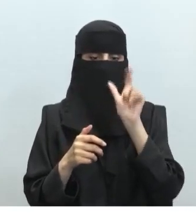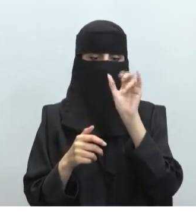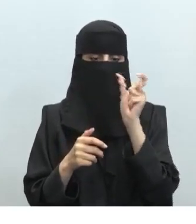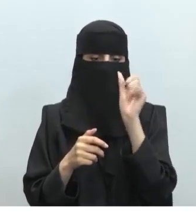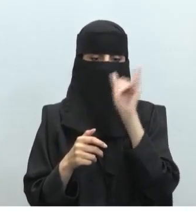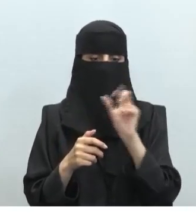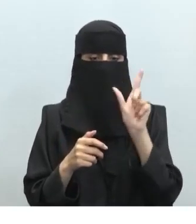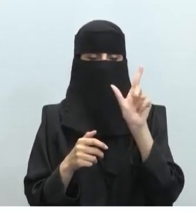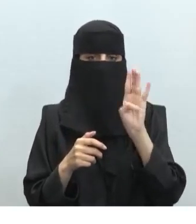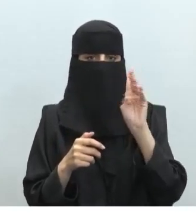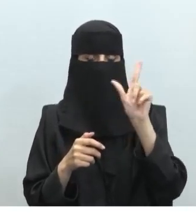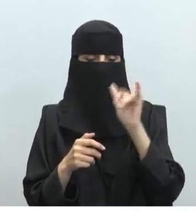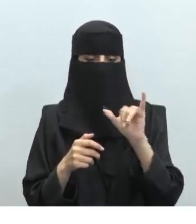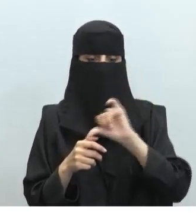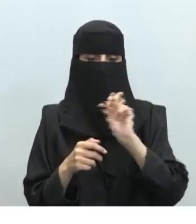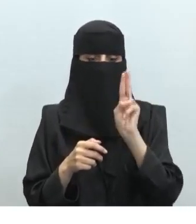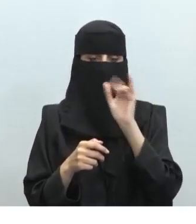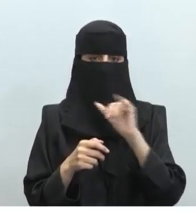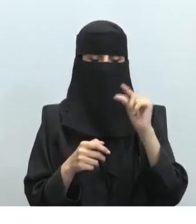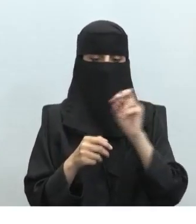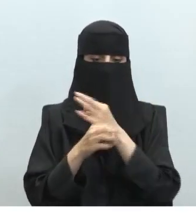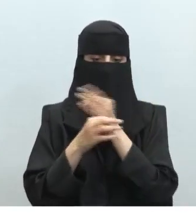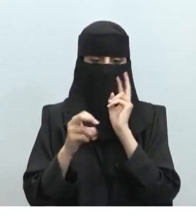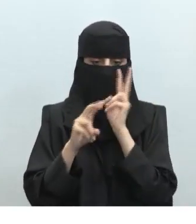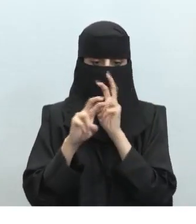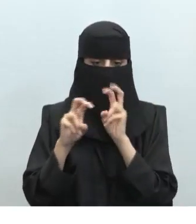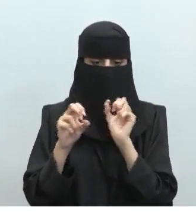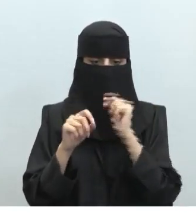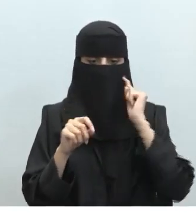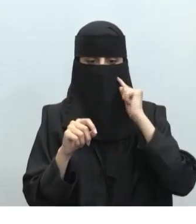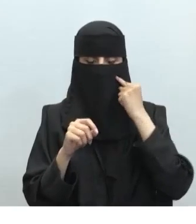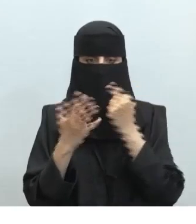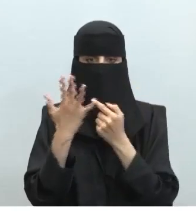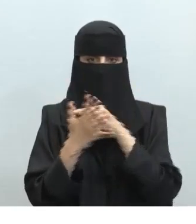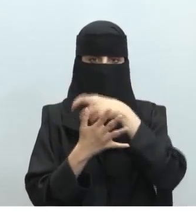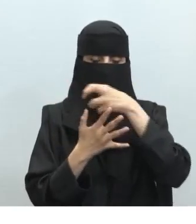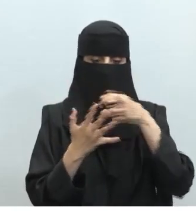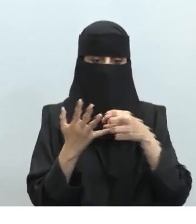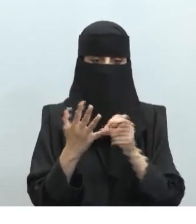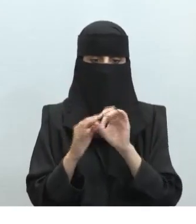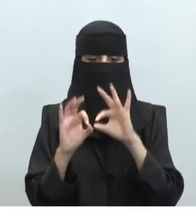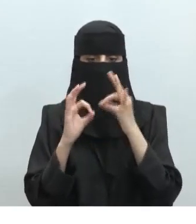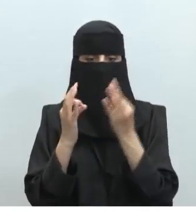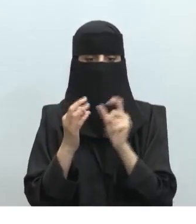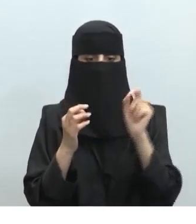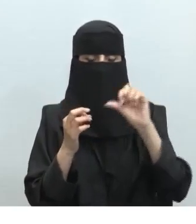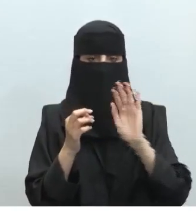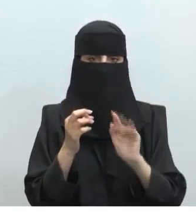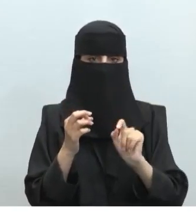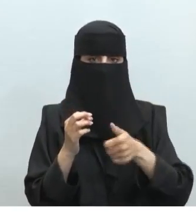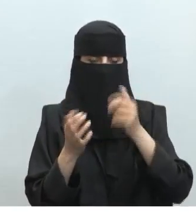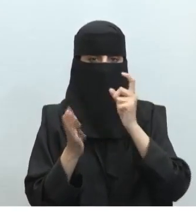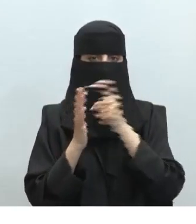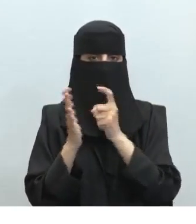درجين ولعلنا في الصوره القادمه سوف نستعرضها بشكل مفصل ايضا هنا العالم الشار جاف